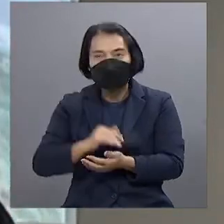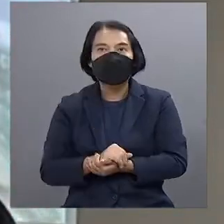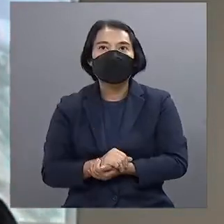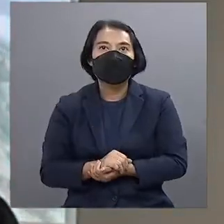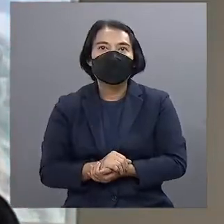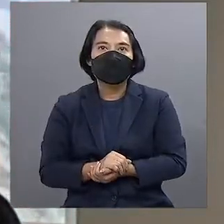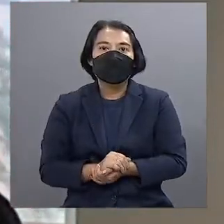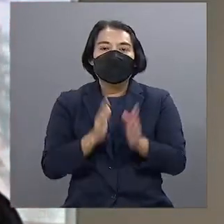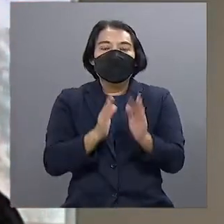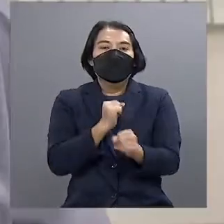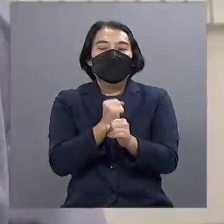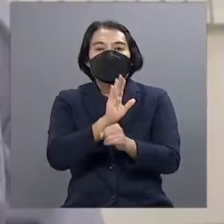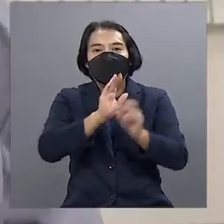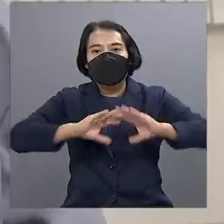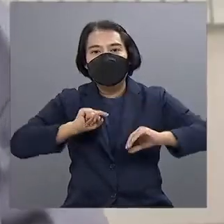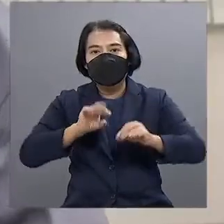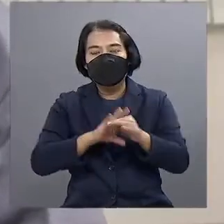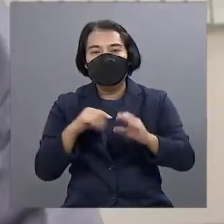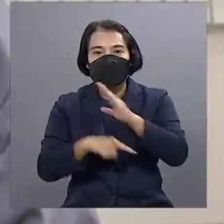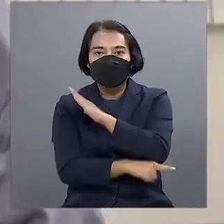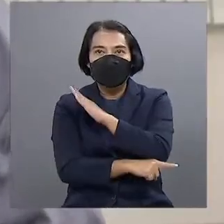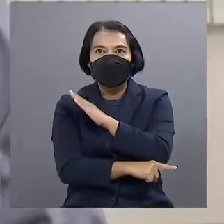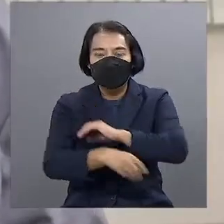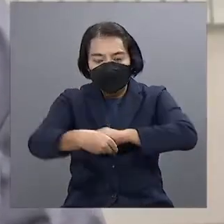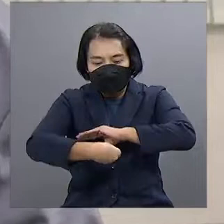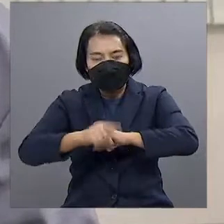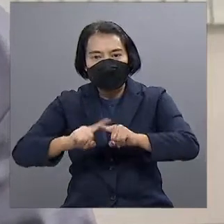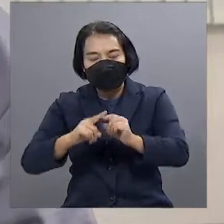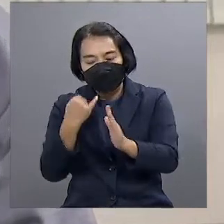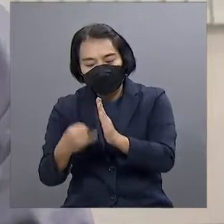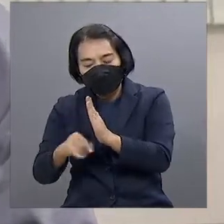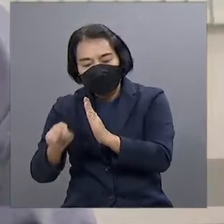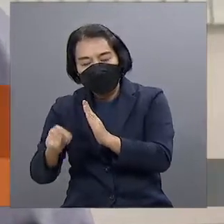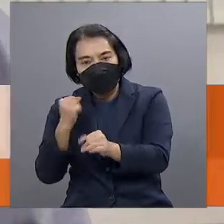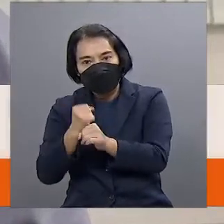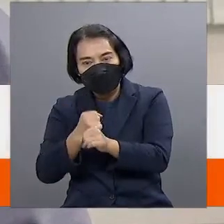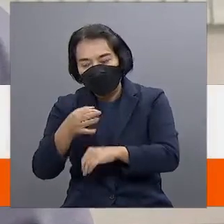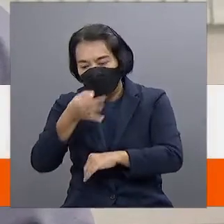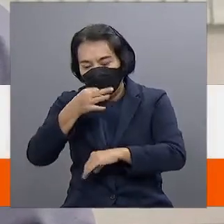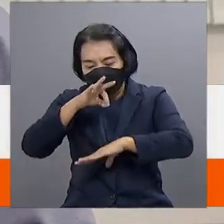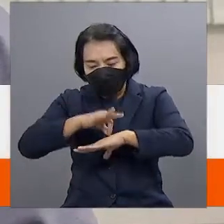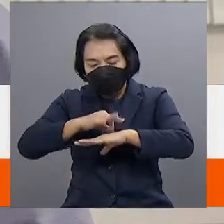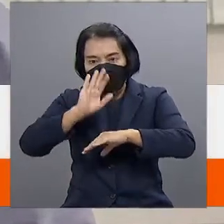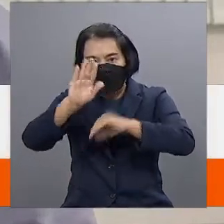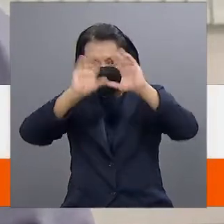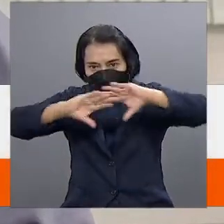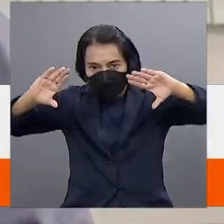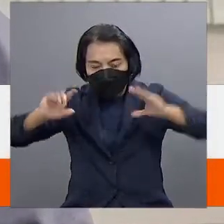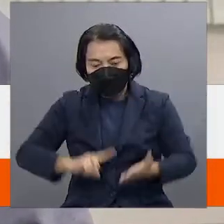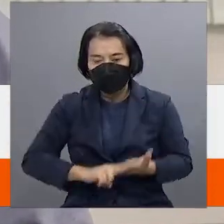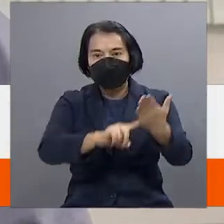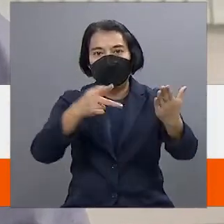ทุจริตนะครับหรือว่าว่ากระทำความผิด 5นาทีรายการนี้เราก็จะเสนอแนะนำการออกช่อเพื่อการไต่สวน